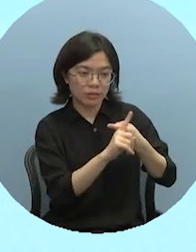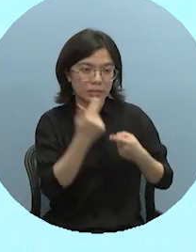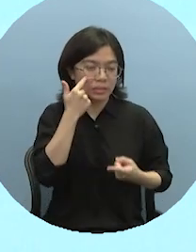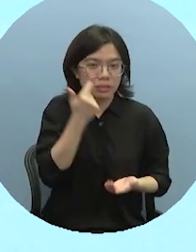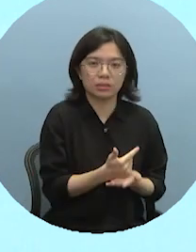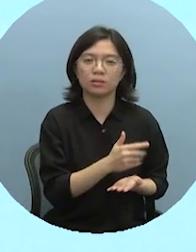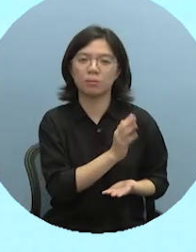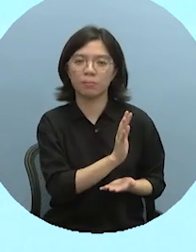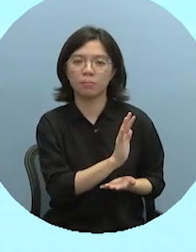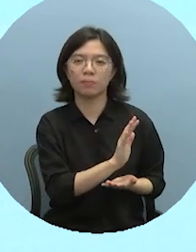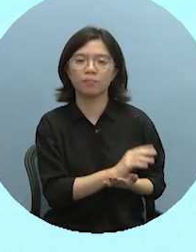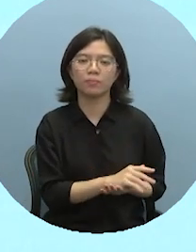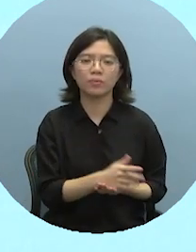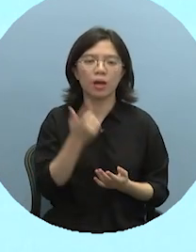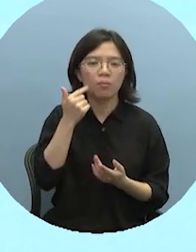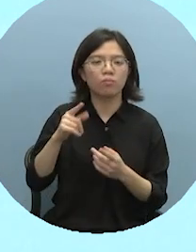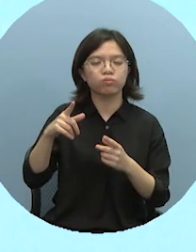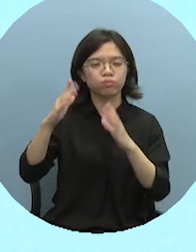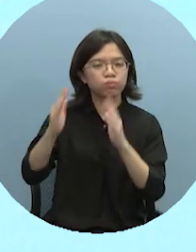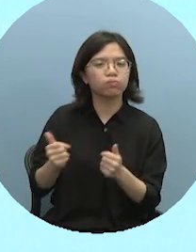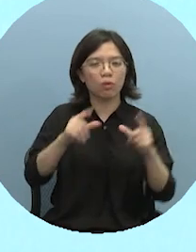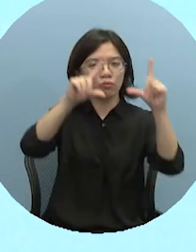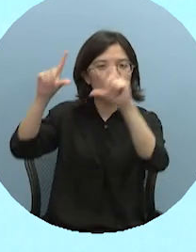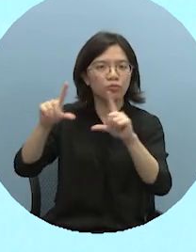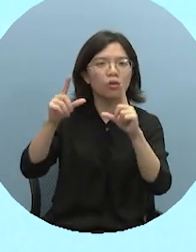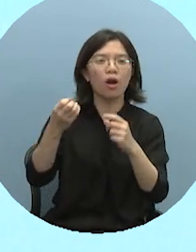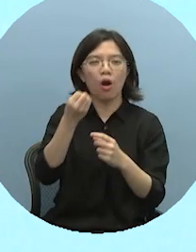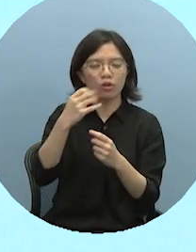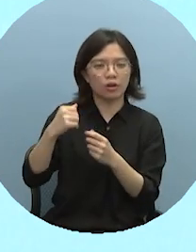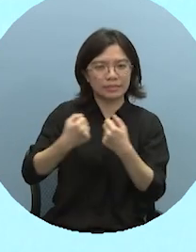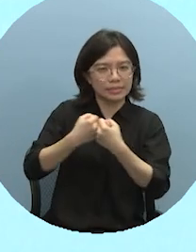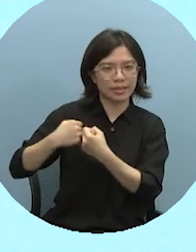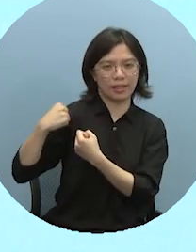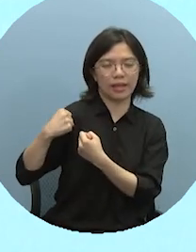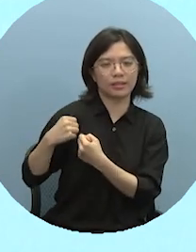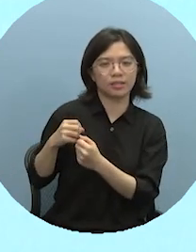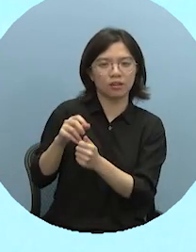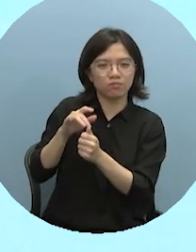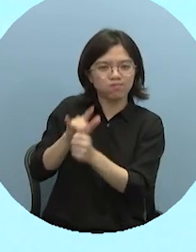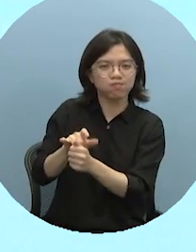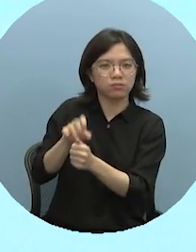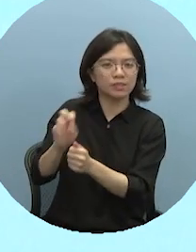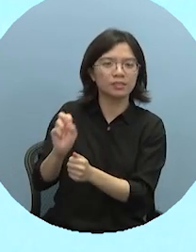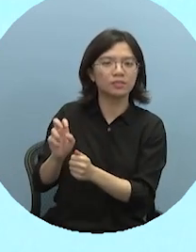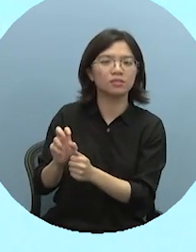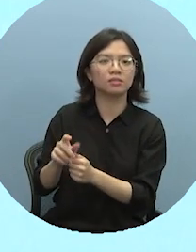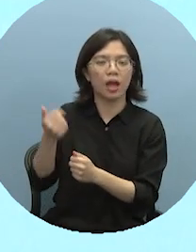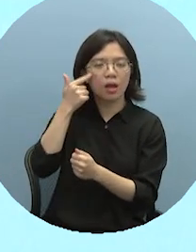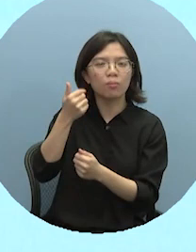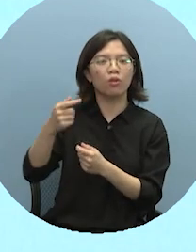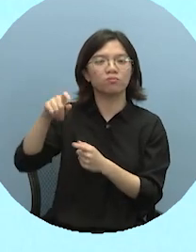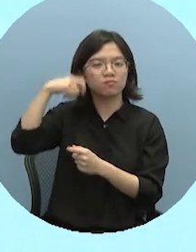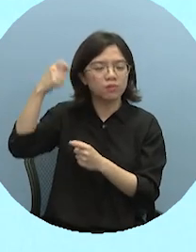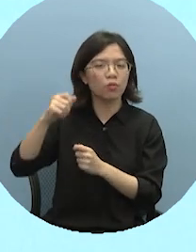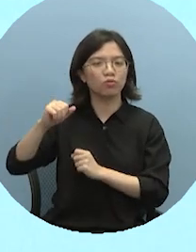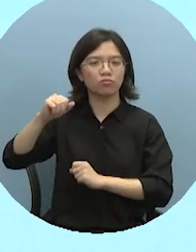之下，維護民生活動同埋香港的競爭力，盡量俾社會最大的動能同埋經濟